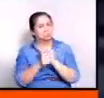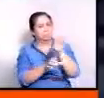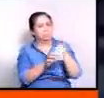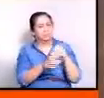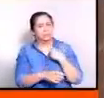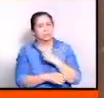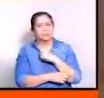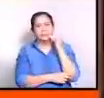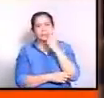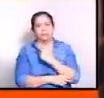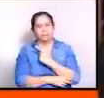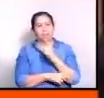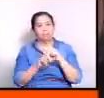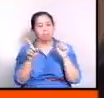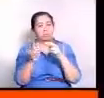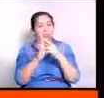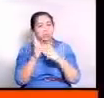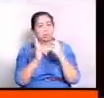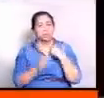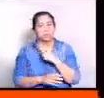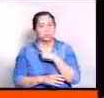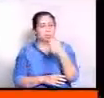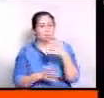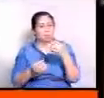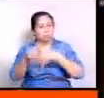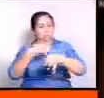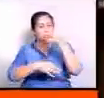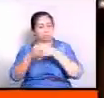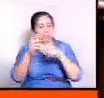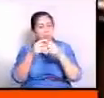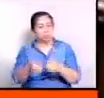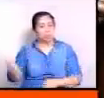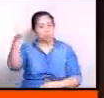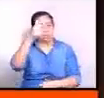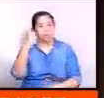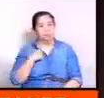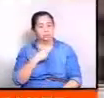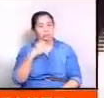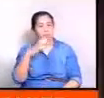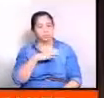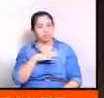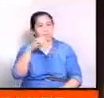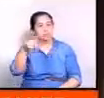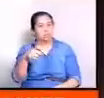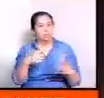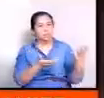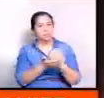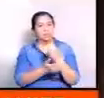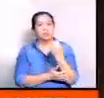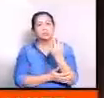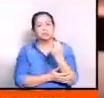ni Senator Cynthia Villar. Base sa rules ng Senado, sino mang gustong pumalit sa liderato ng mataas na kapulungan ng Kongreso ay dapat makakuha